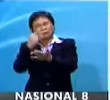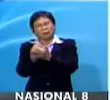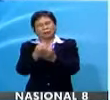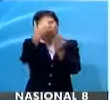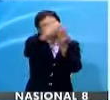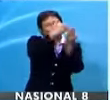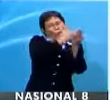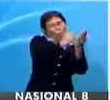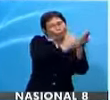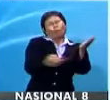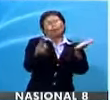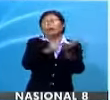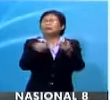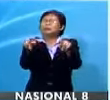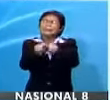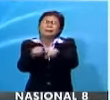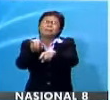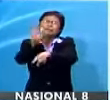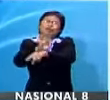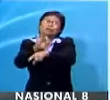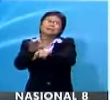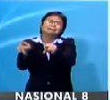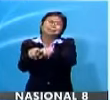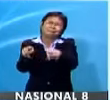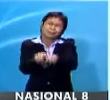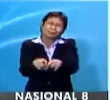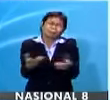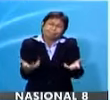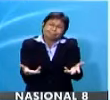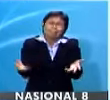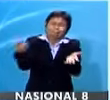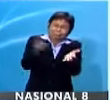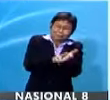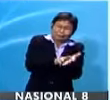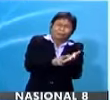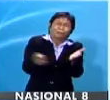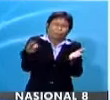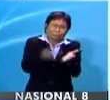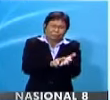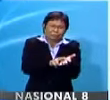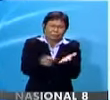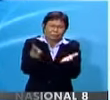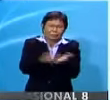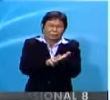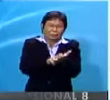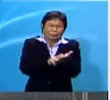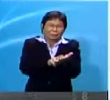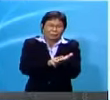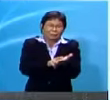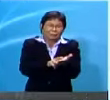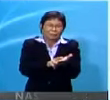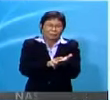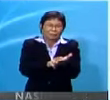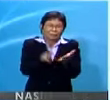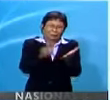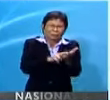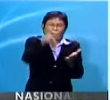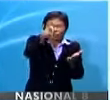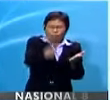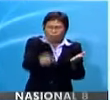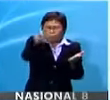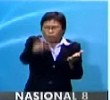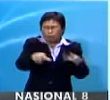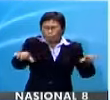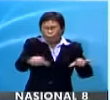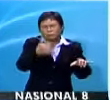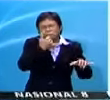jadi sama a fungsinya daftar mereka yang daftar orang-orang yang yang